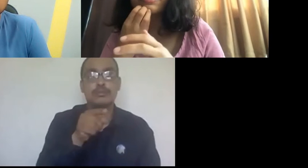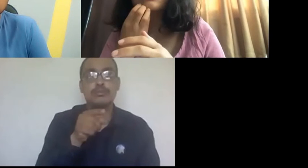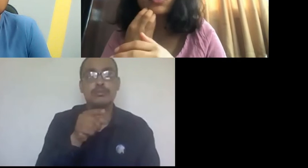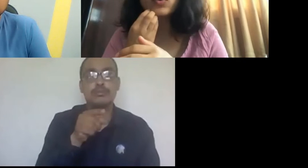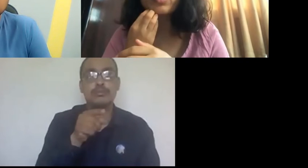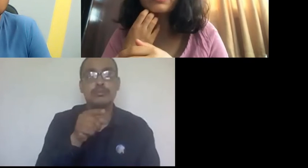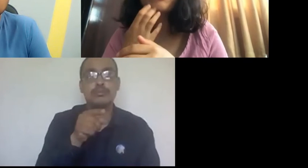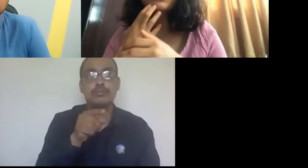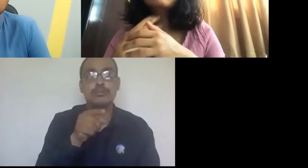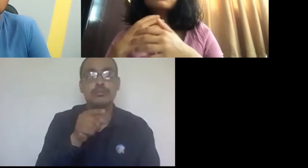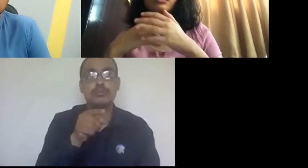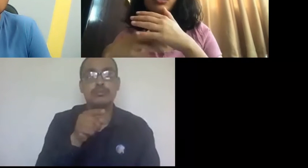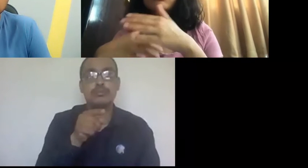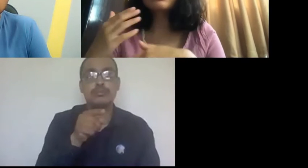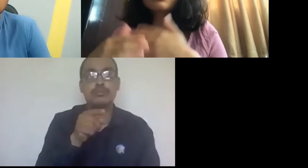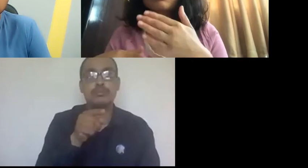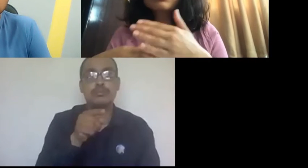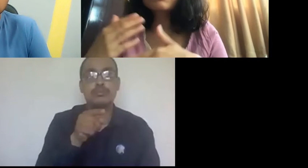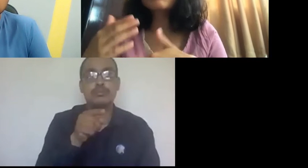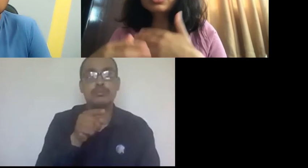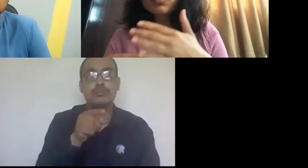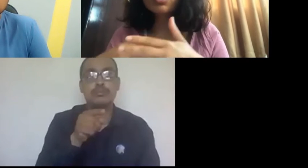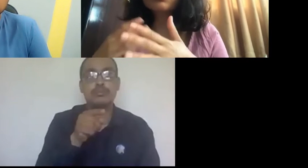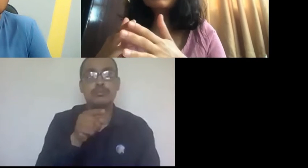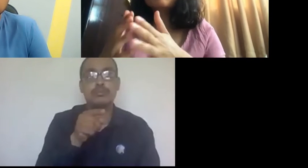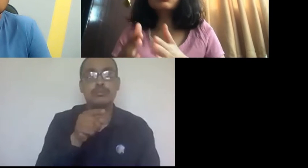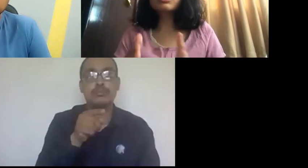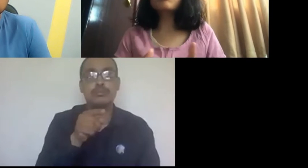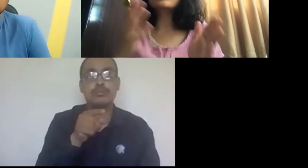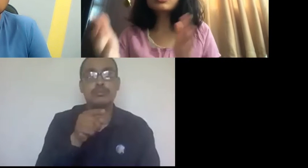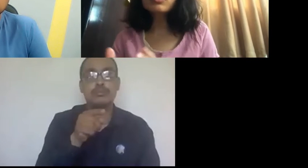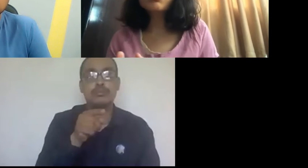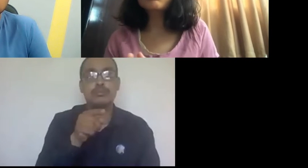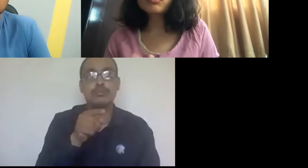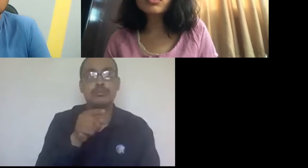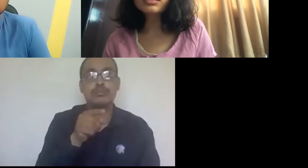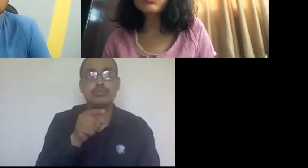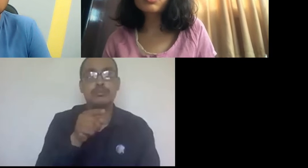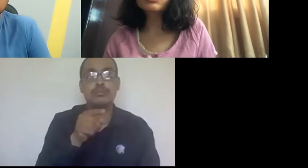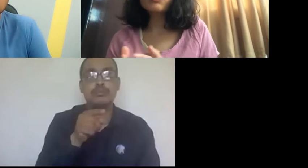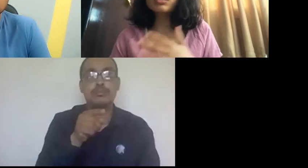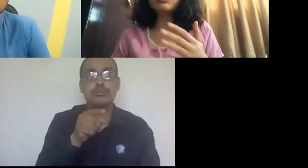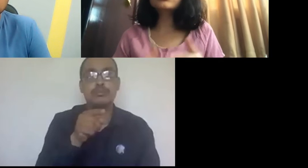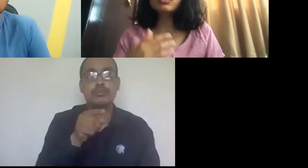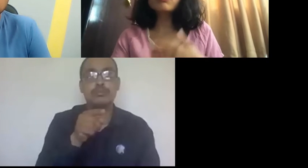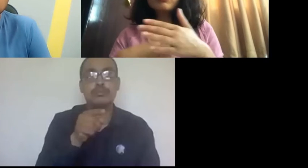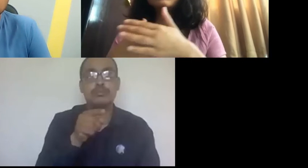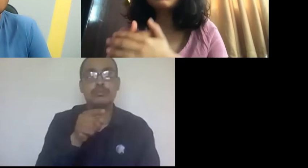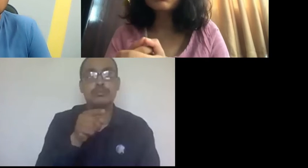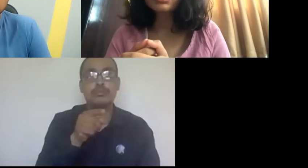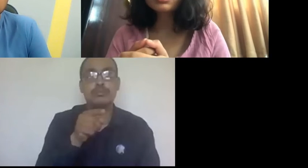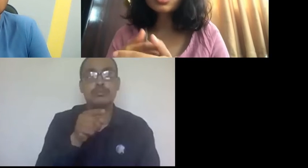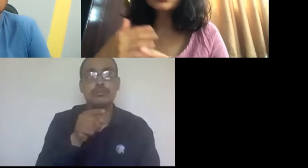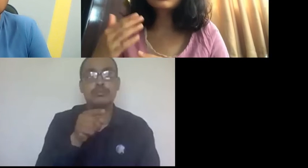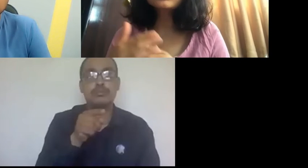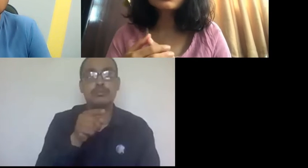होइन हेर्ने हो भने जस्तै नयाँ अब जस्तै फेसबुकहरू पनि कतिले भर्खरै युज गरिराख्नु भएको छ भने उहाँहरूलाई एडजस्ट गर्नु पनि गाह्रो